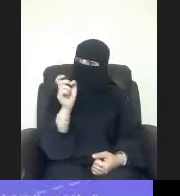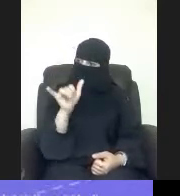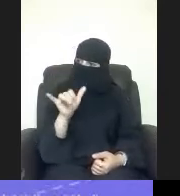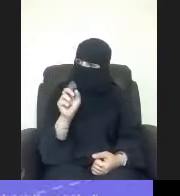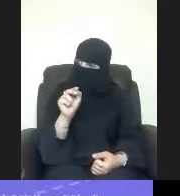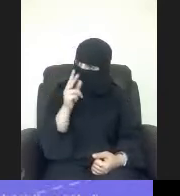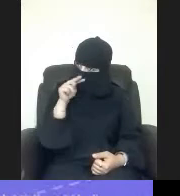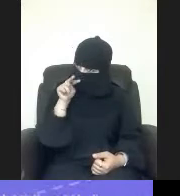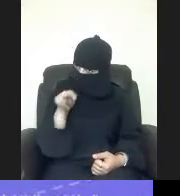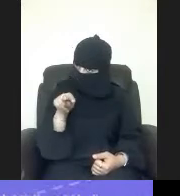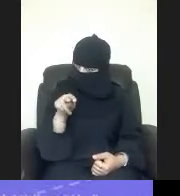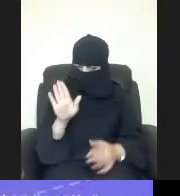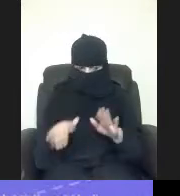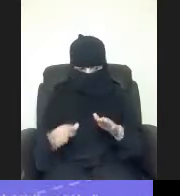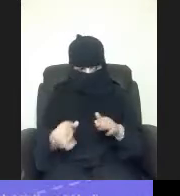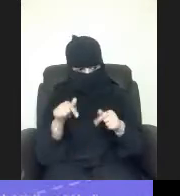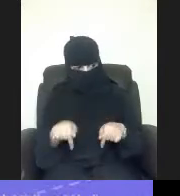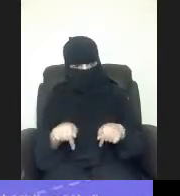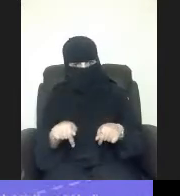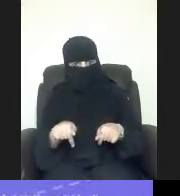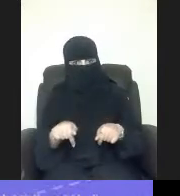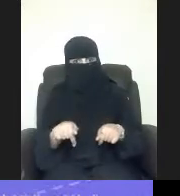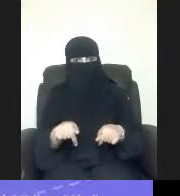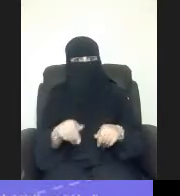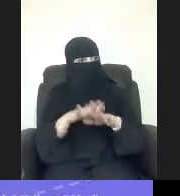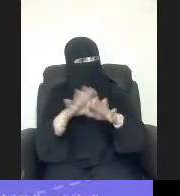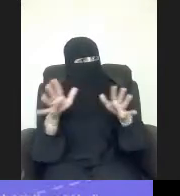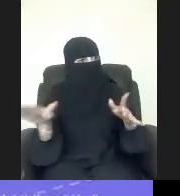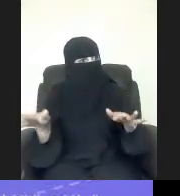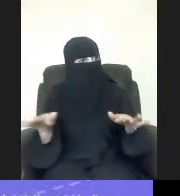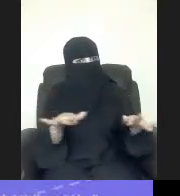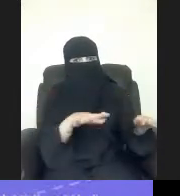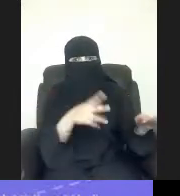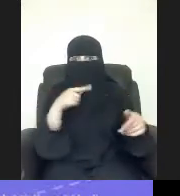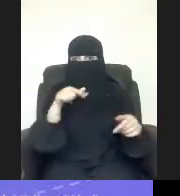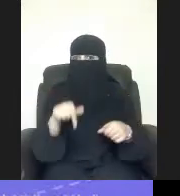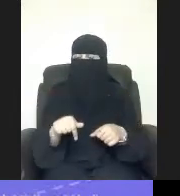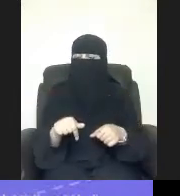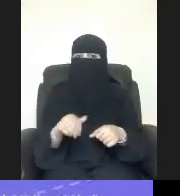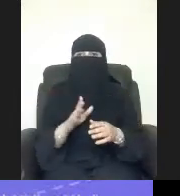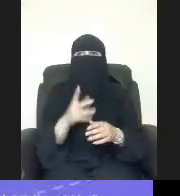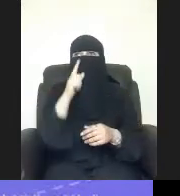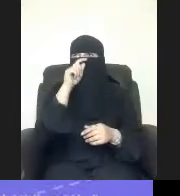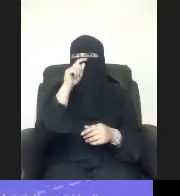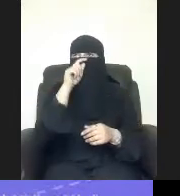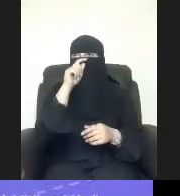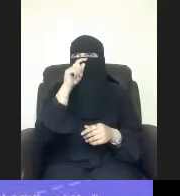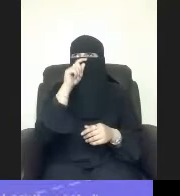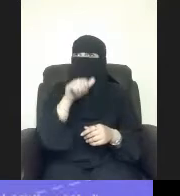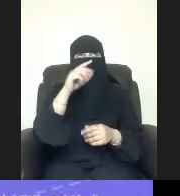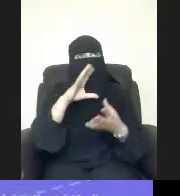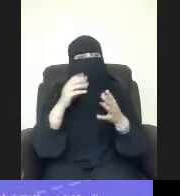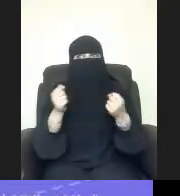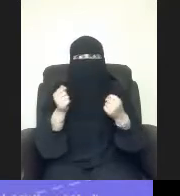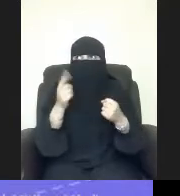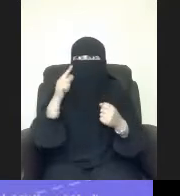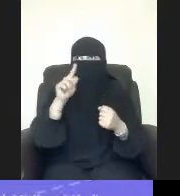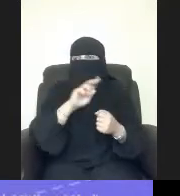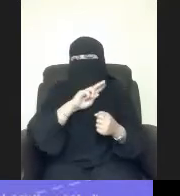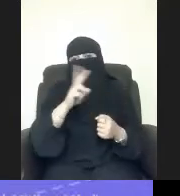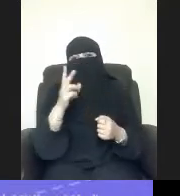لكن انا في ساكن في منطقه صحراويه اجيب له مثال من حياته يجذب انتباهه، هذا